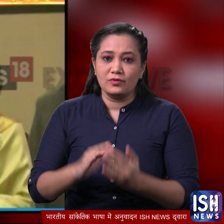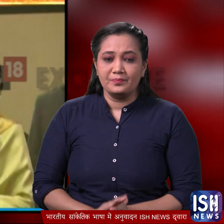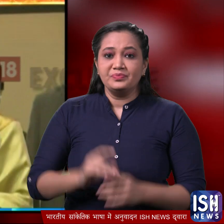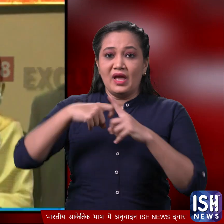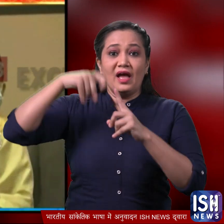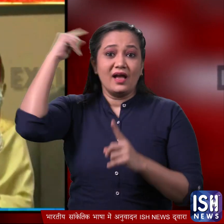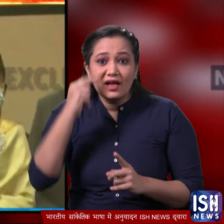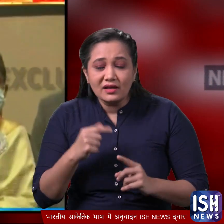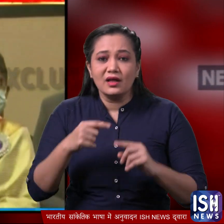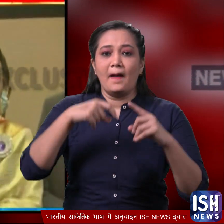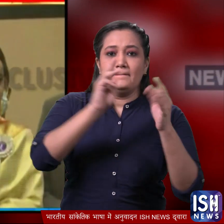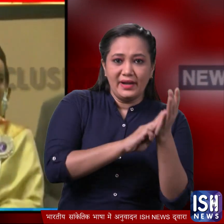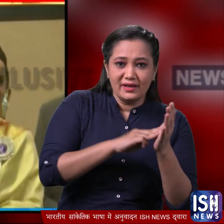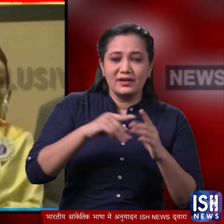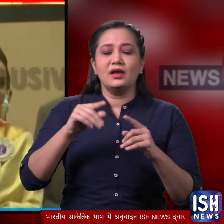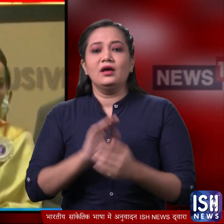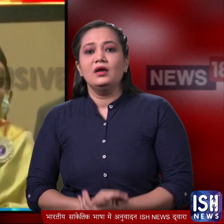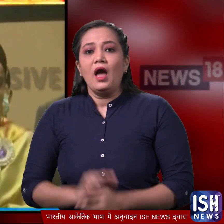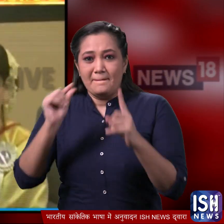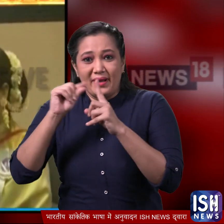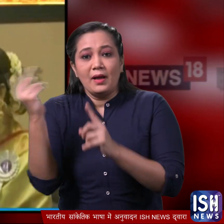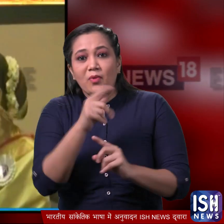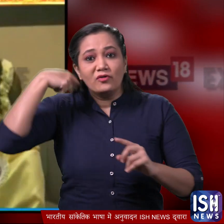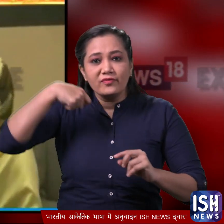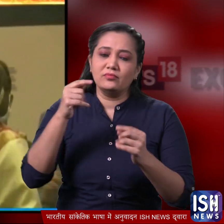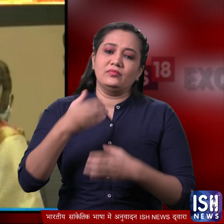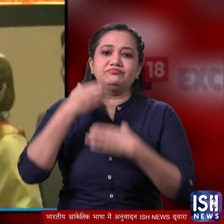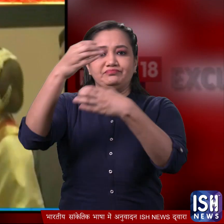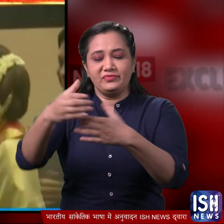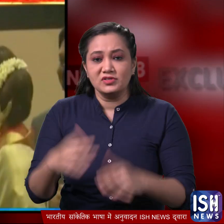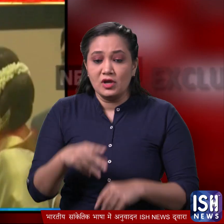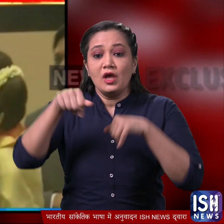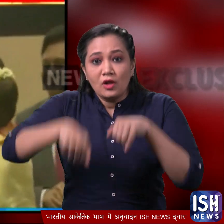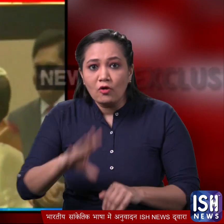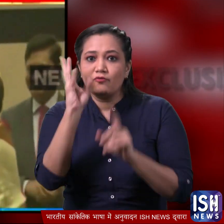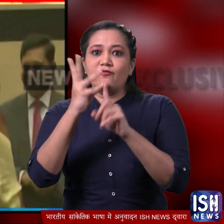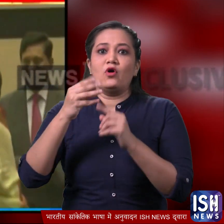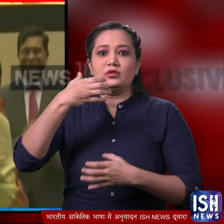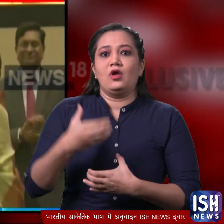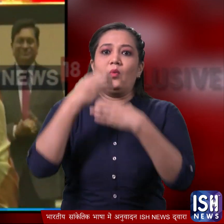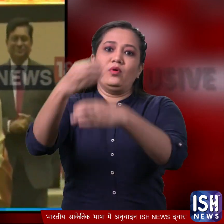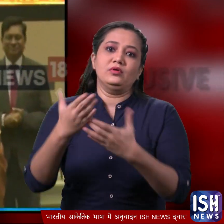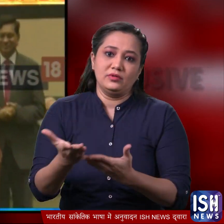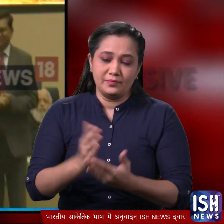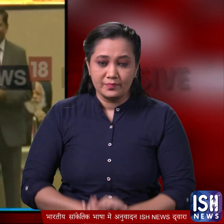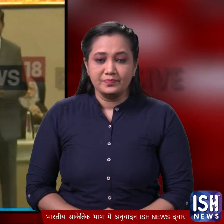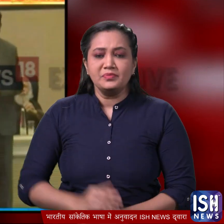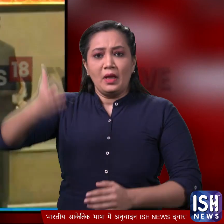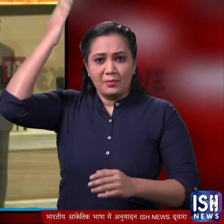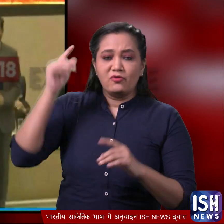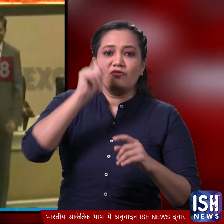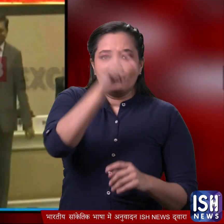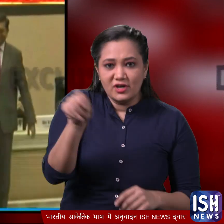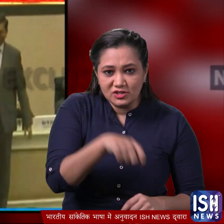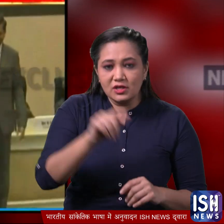को उनकी फिल्म मणिकर्णिका और पंगा में अदाकारी के लिए बेस्ट एक्ट्रेस का राष्ट्रीय पुरस्कार दिया गया। ये उनके करियर का चौथा राष्ट्रीय फिल्म पुरस्कार है।